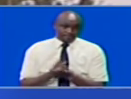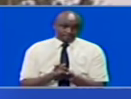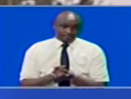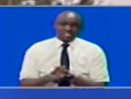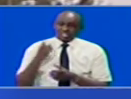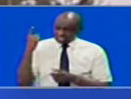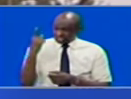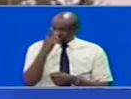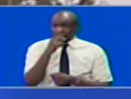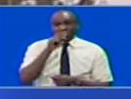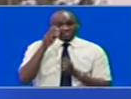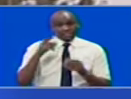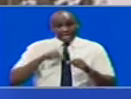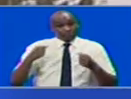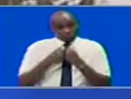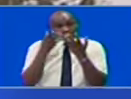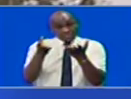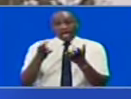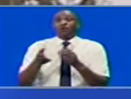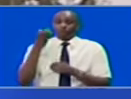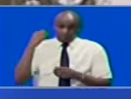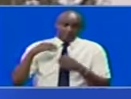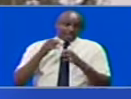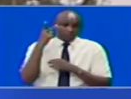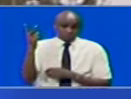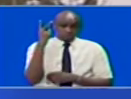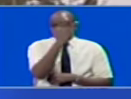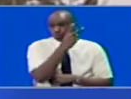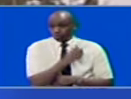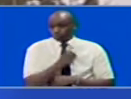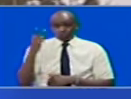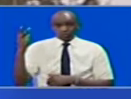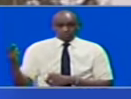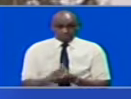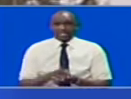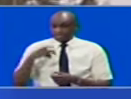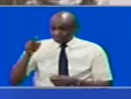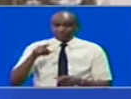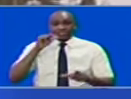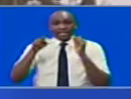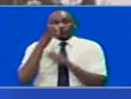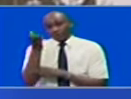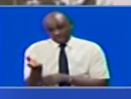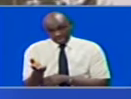mahali tournament inaendelea, kuna former players wawili wanafanya selection. Kuna